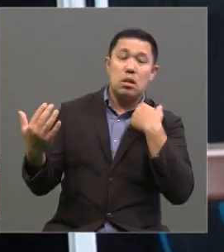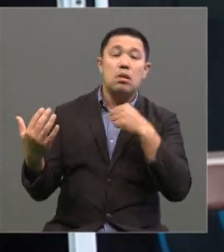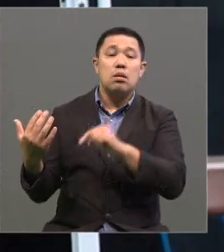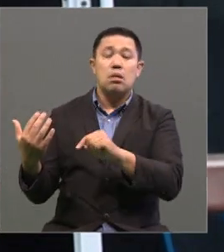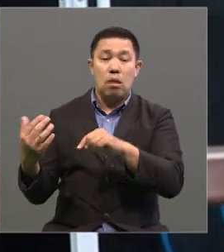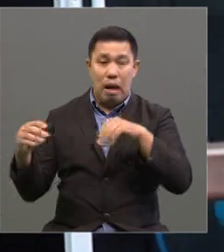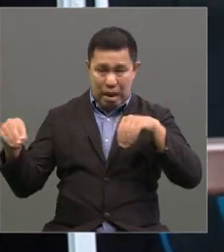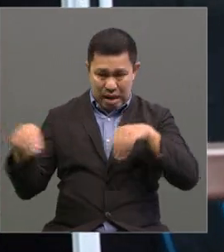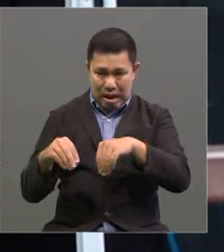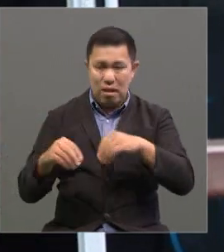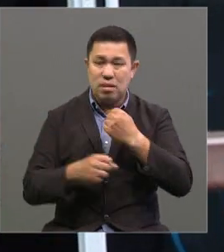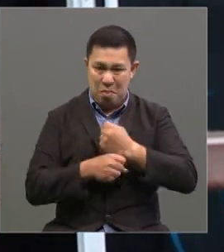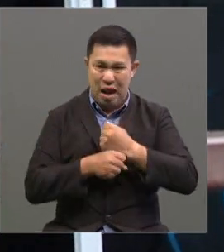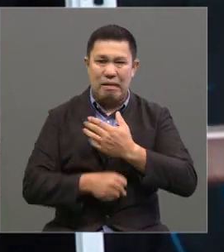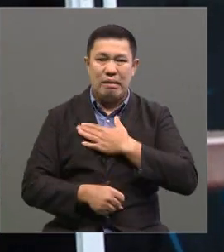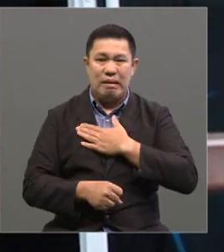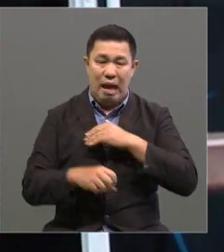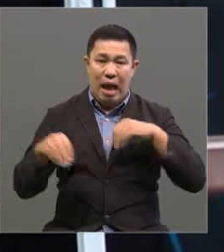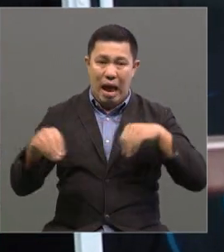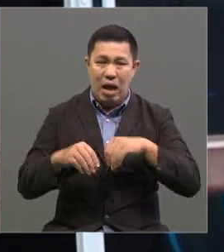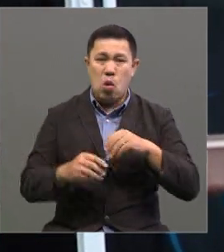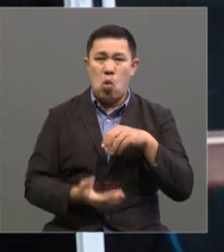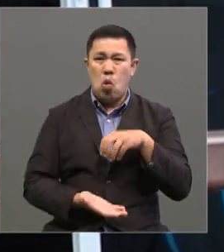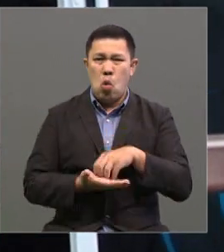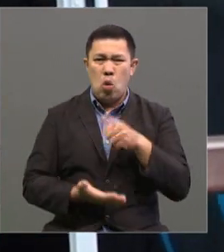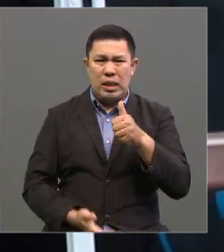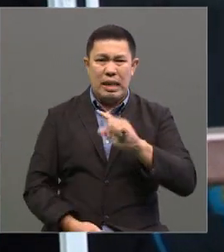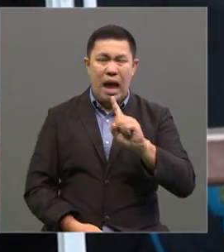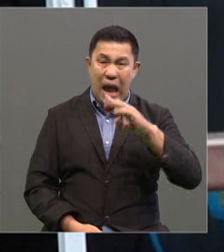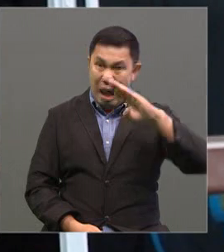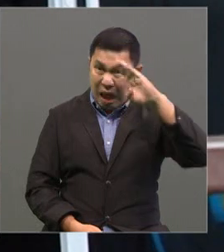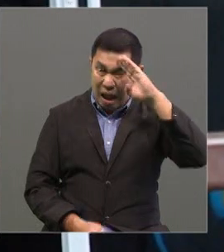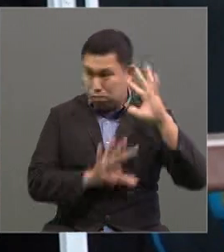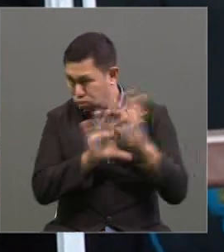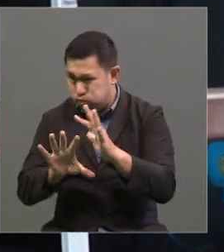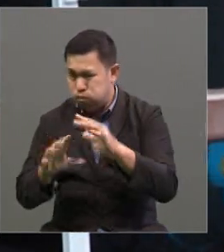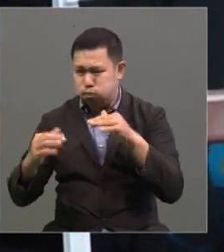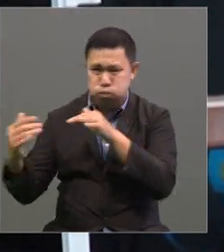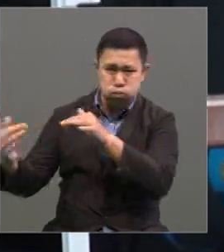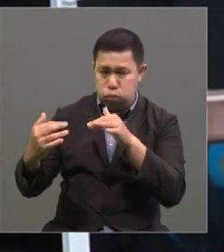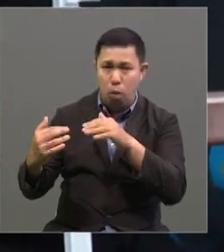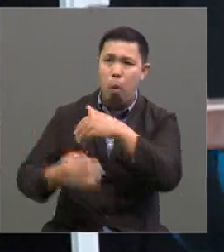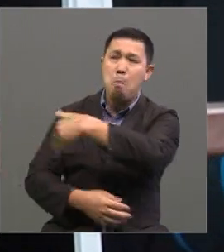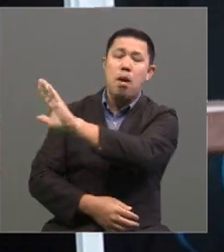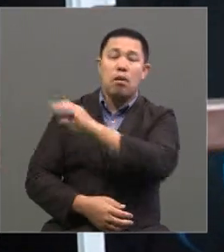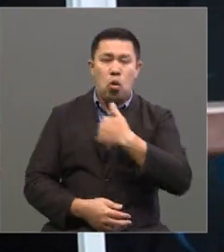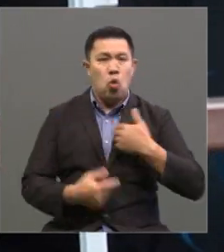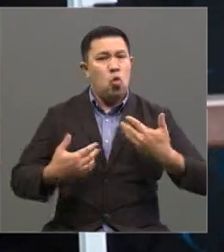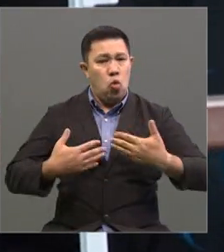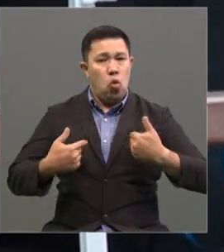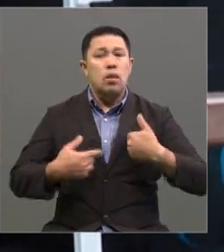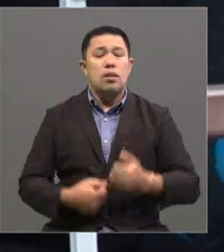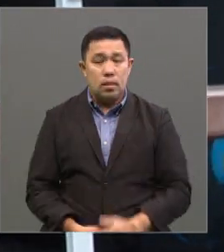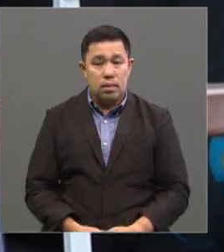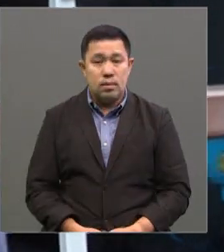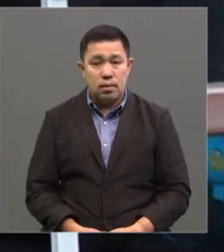เกือบใกล้ถึงแคมป์ผมแล้วก็แต่โชคดีที่มีทหารเข้ามาทันก่อนครับดีใจครับผมก็